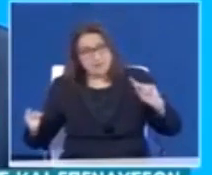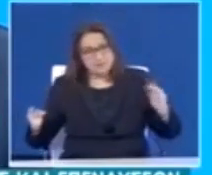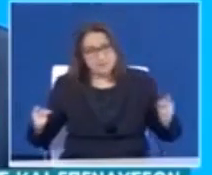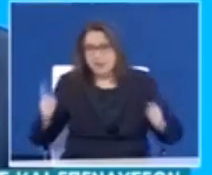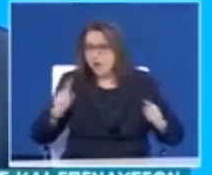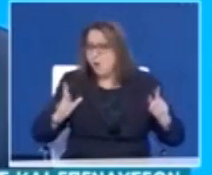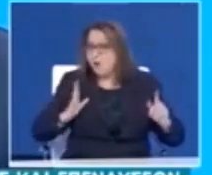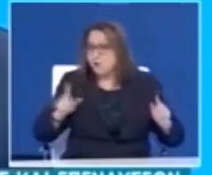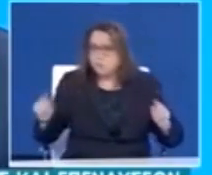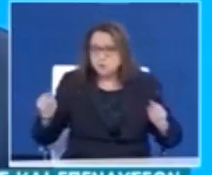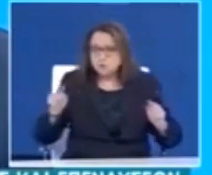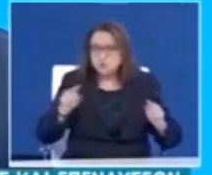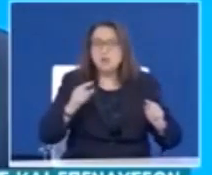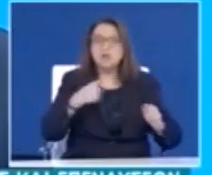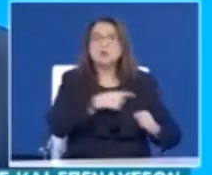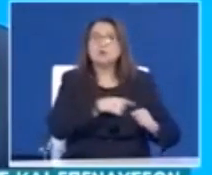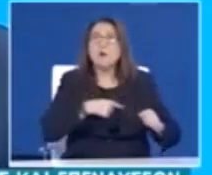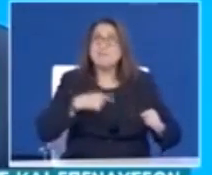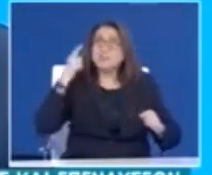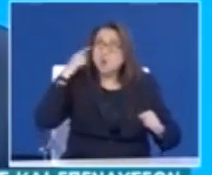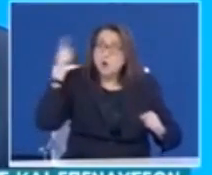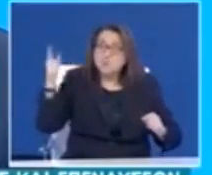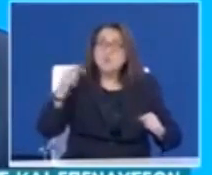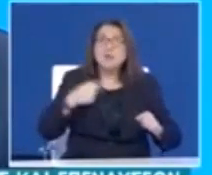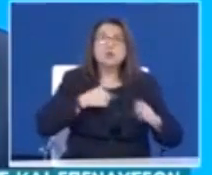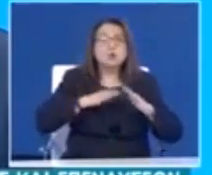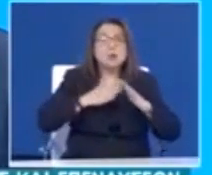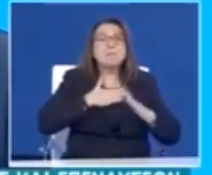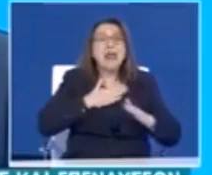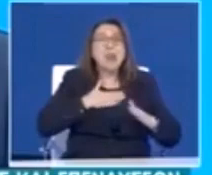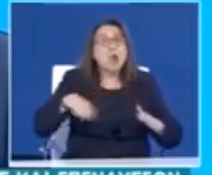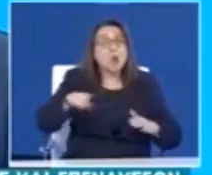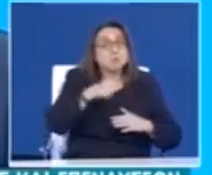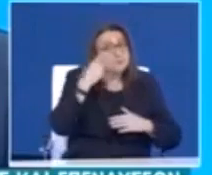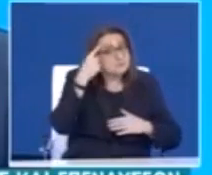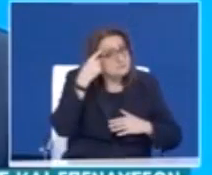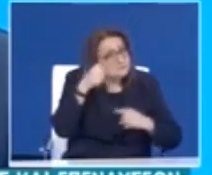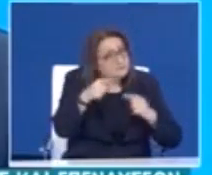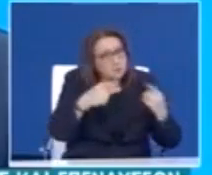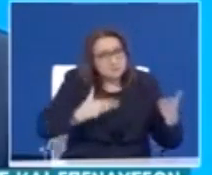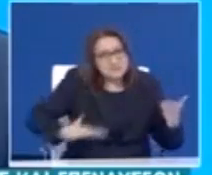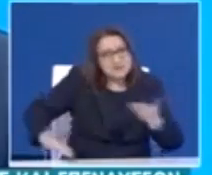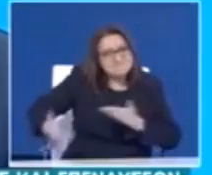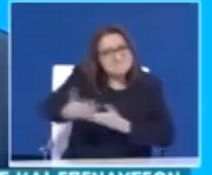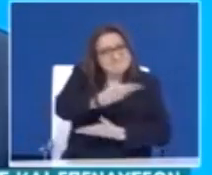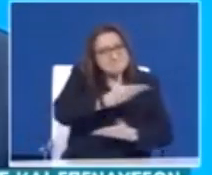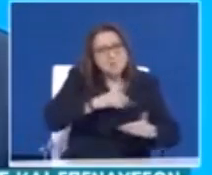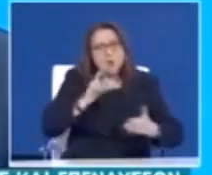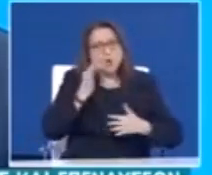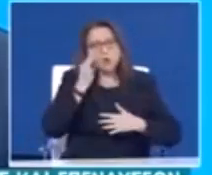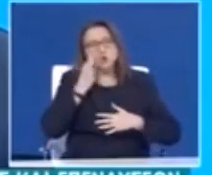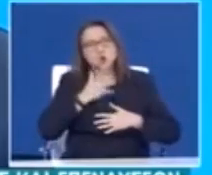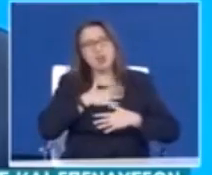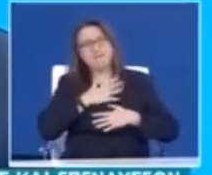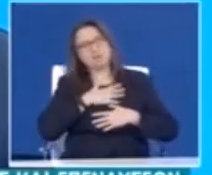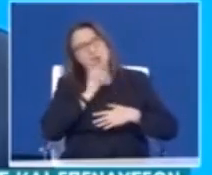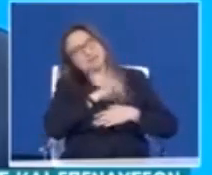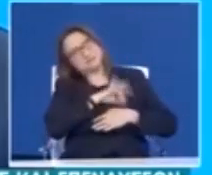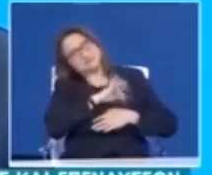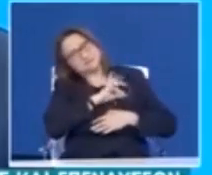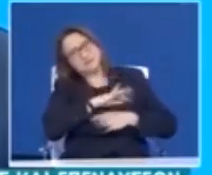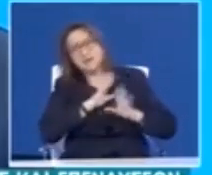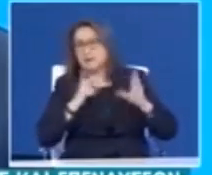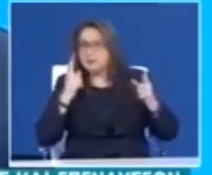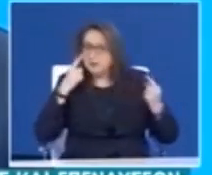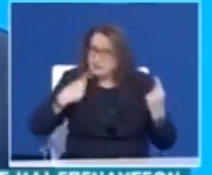να σκεφτόμαστε τον εργοδότη μας και όλοι μαζί να πάμε μπροστά για να καμαρώσουμε σε λίγους μήνες μια